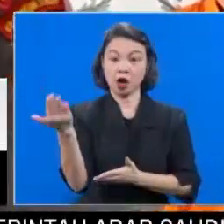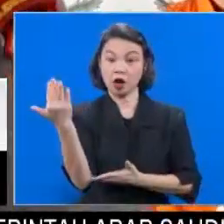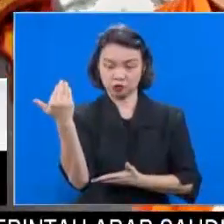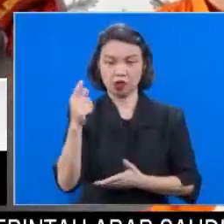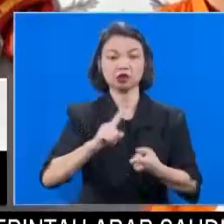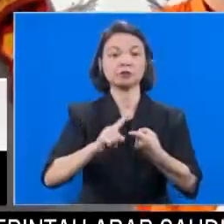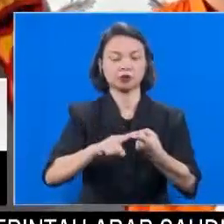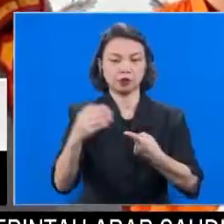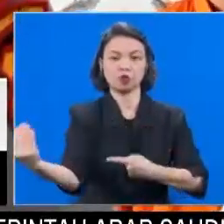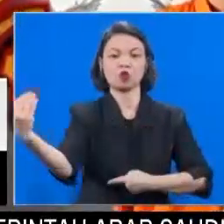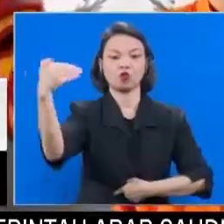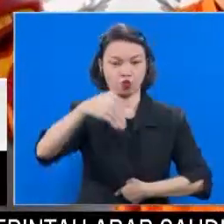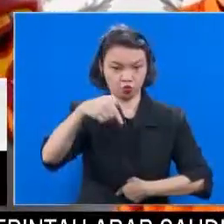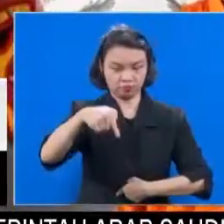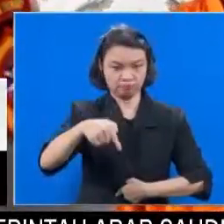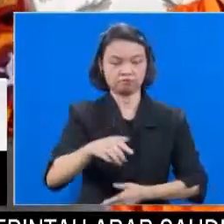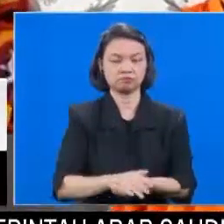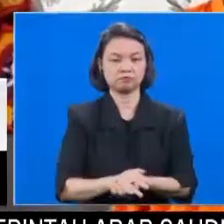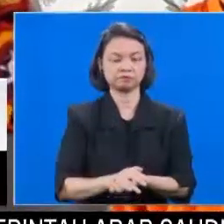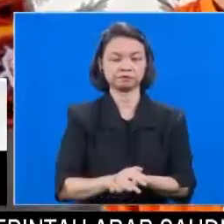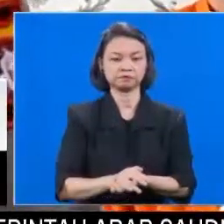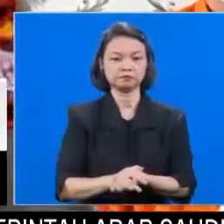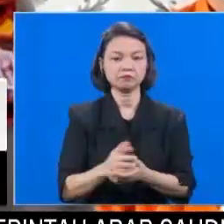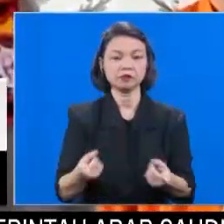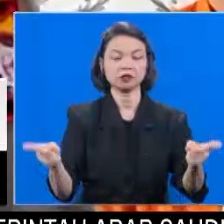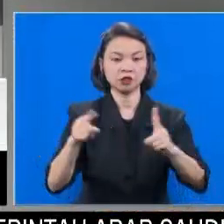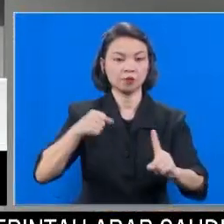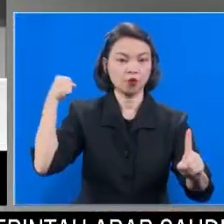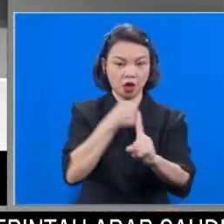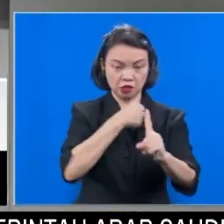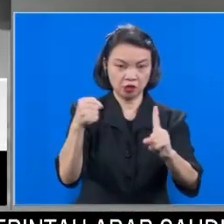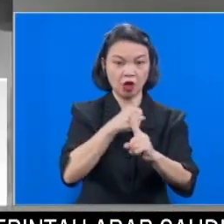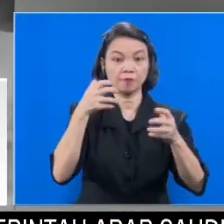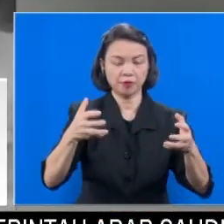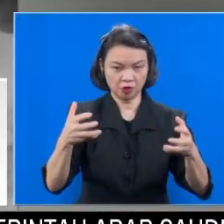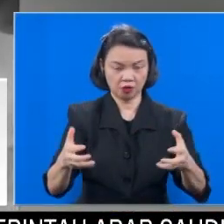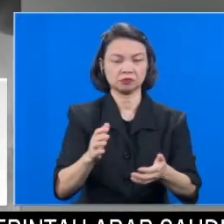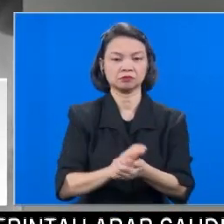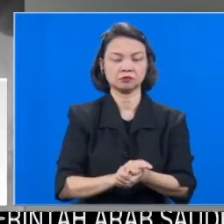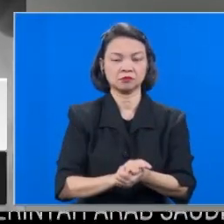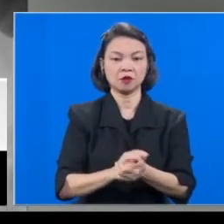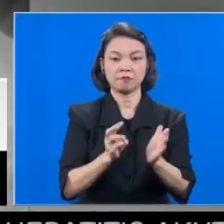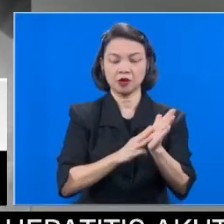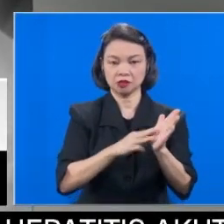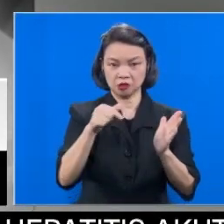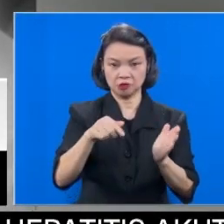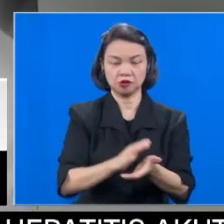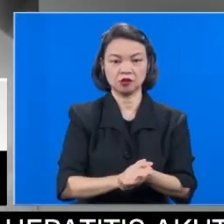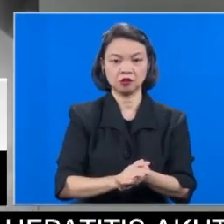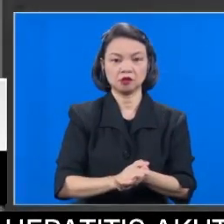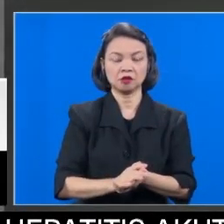temannya enggan kembali lagi dan di situlah terjadinya pengayaan grab akibat peristiwa ini Ipda Gazali Rahman